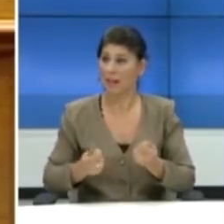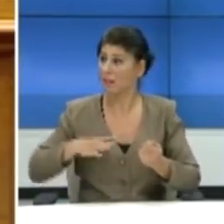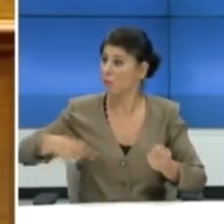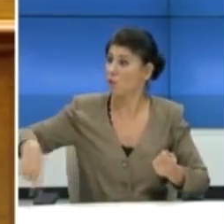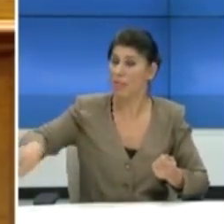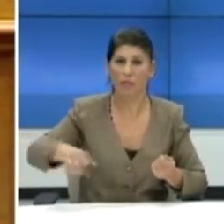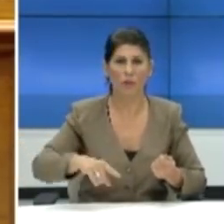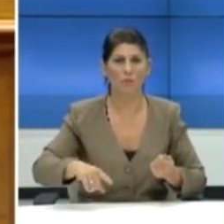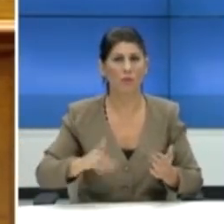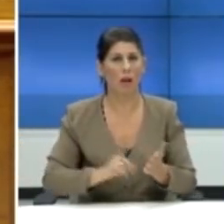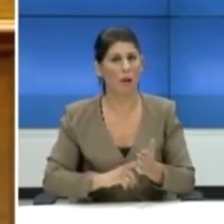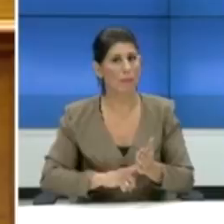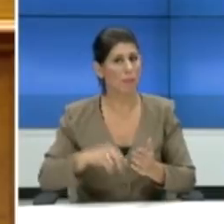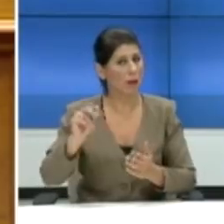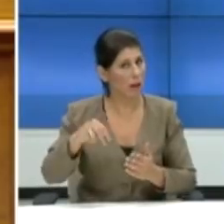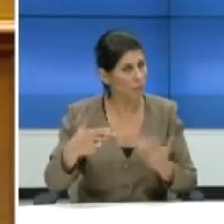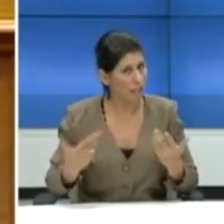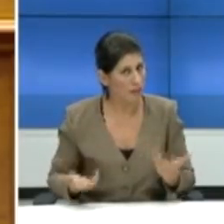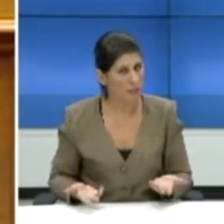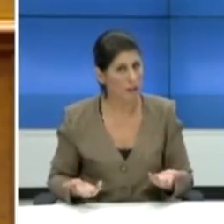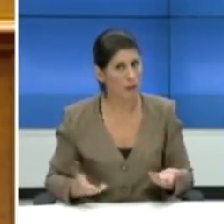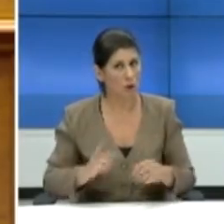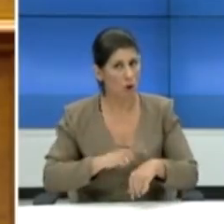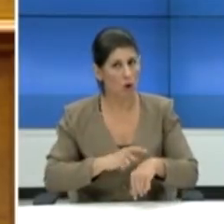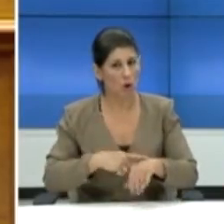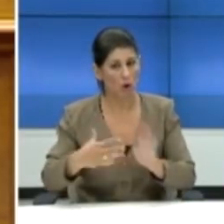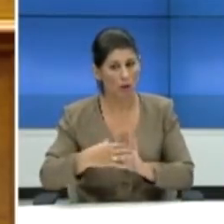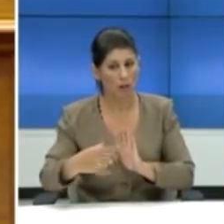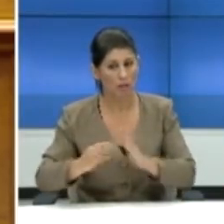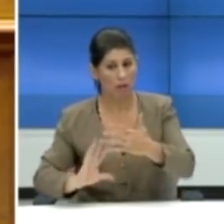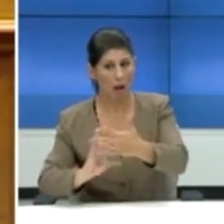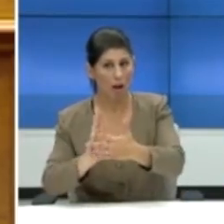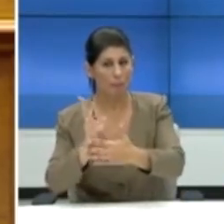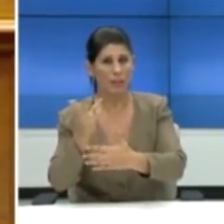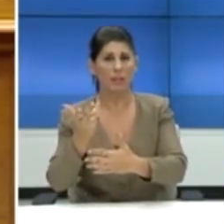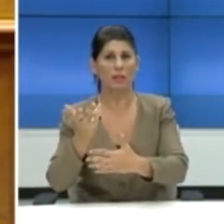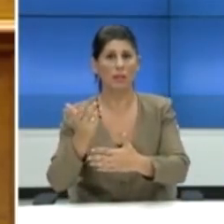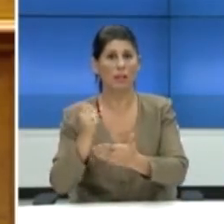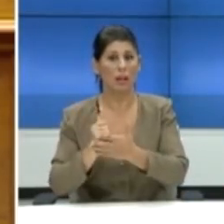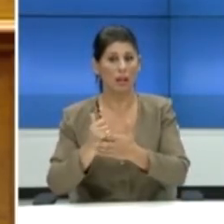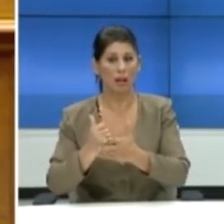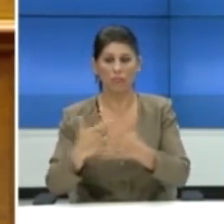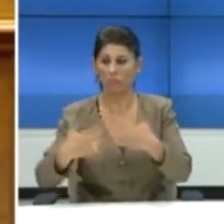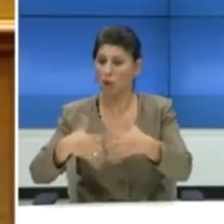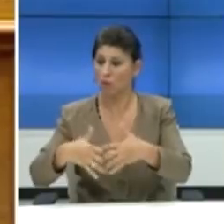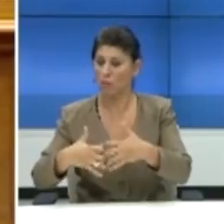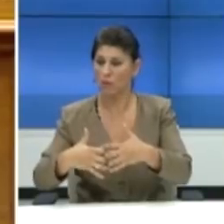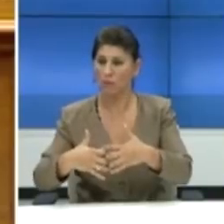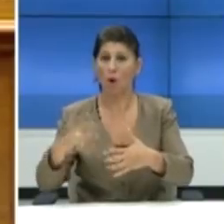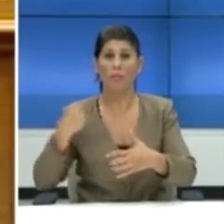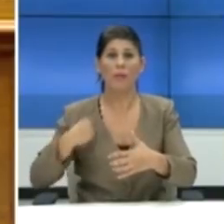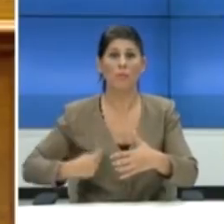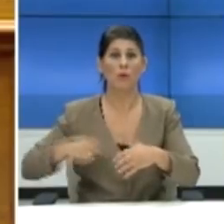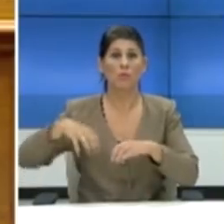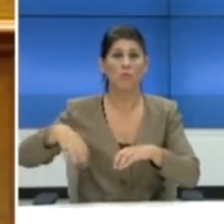μας? Θα τον αξιοποιούσατε για να στελεχώσετε, να αναπτύξετε και να εξοπλίσετε τις δημόσιες